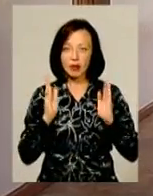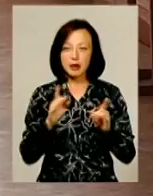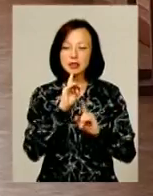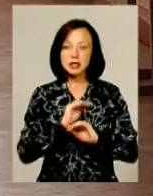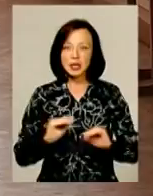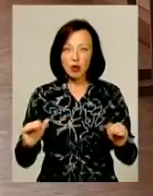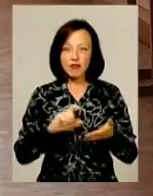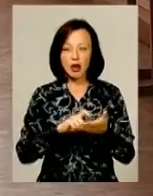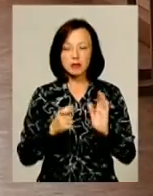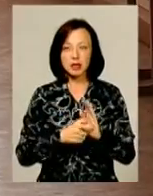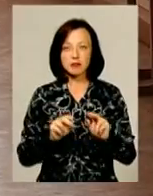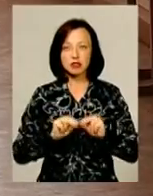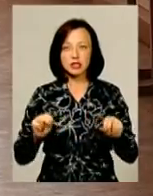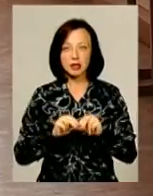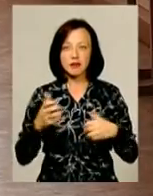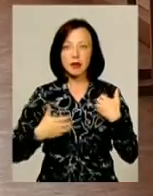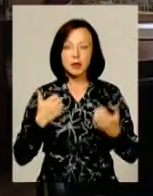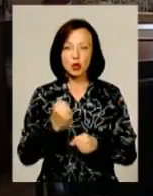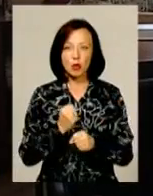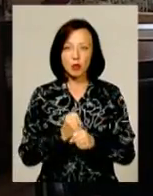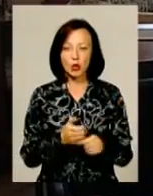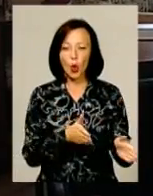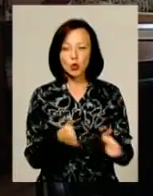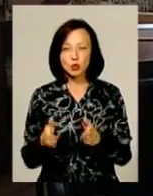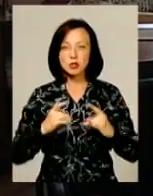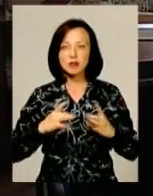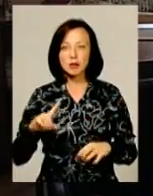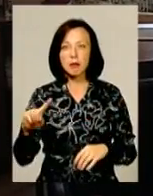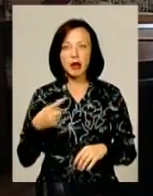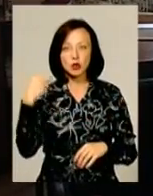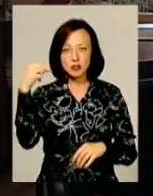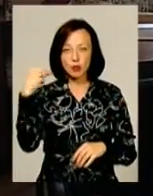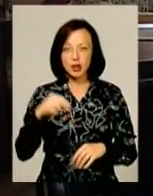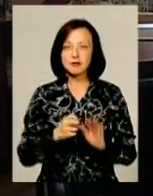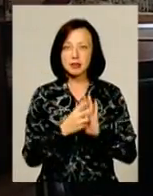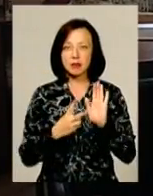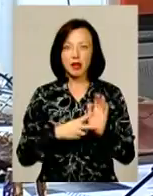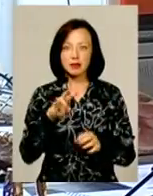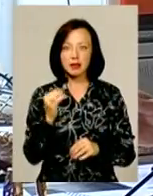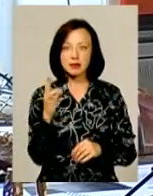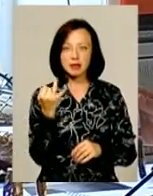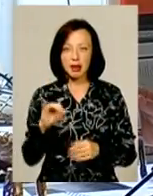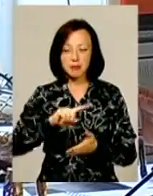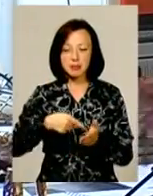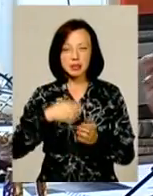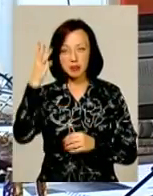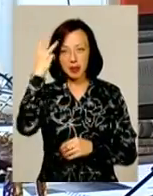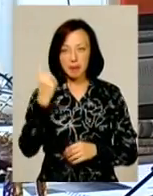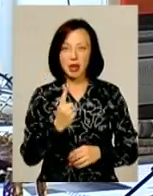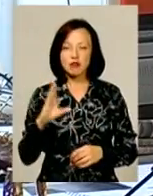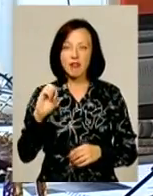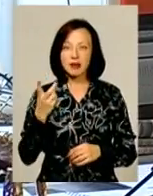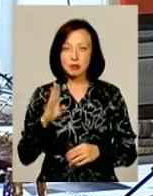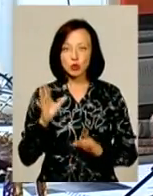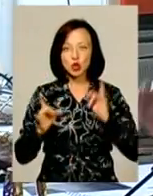тихо, зате в кабінетах вчителів кипить робота. Вони готуються до свята першого дзвоника. У 17-му ліцеї міста Хмельницького 1 вересня